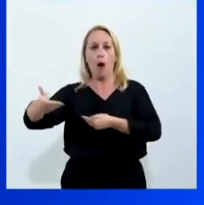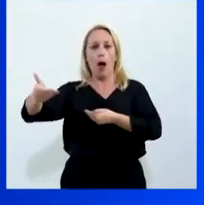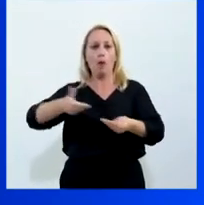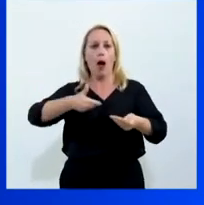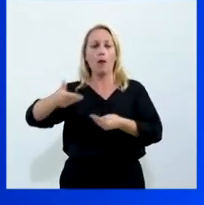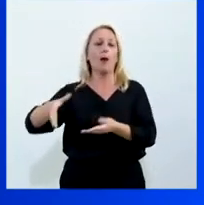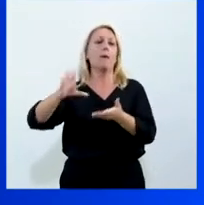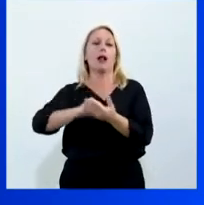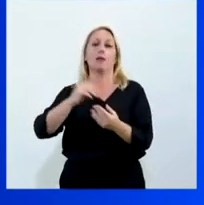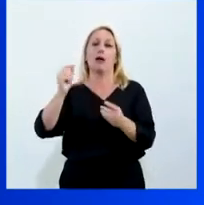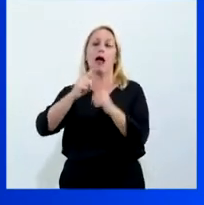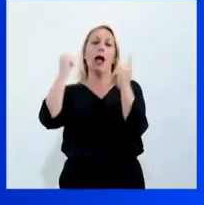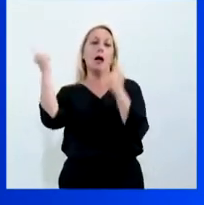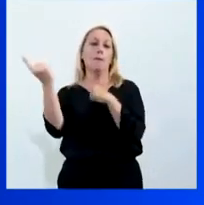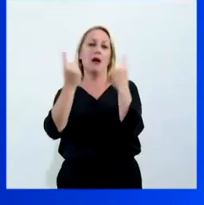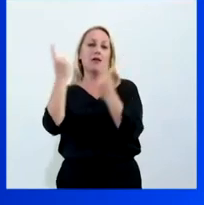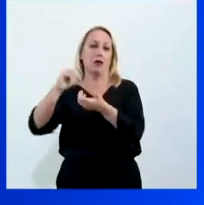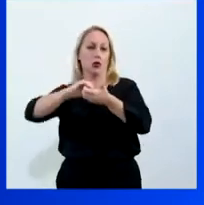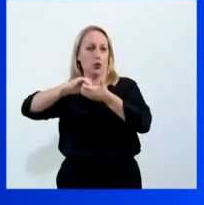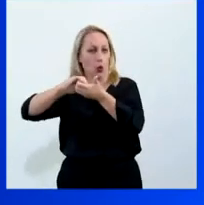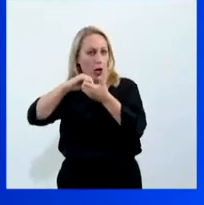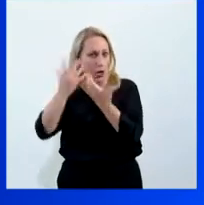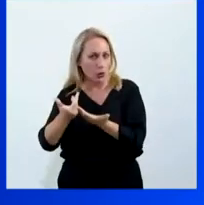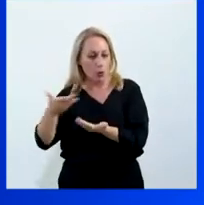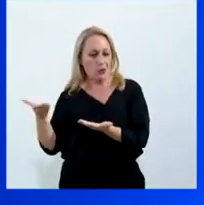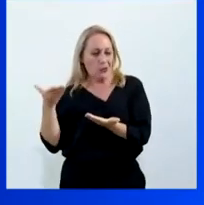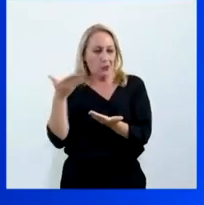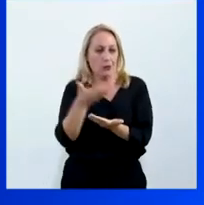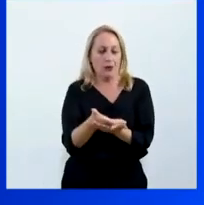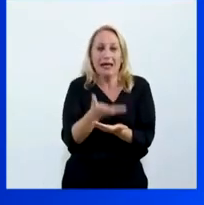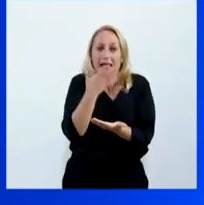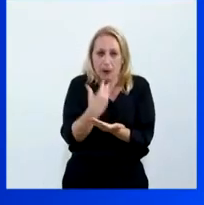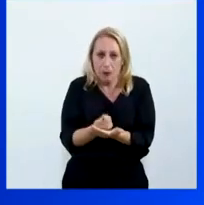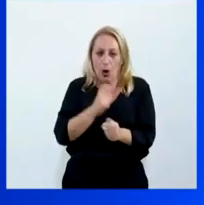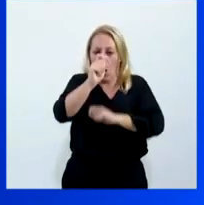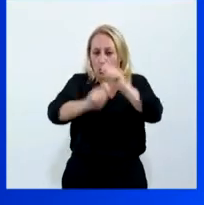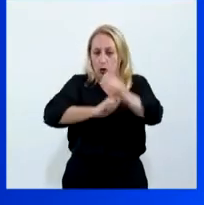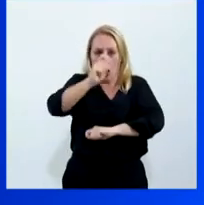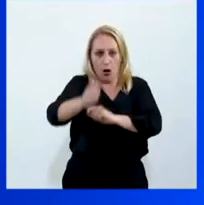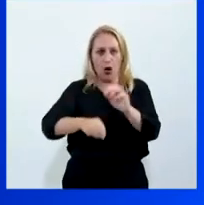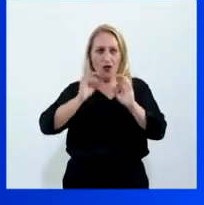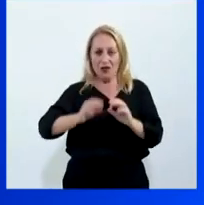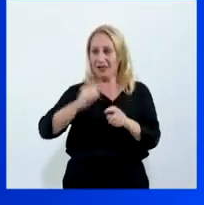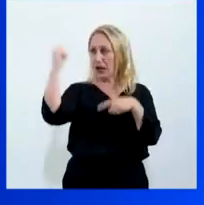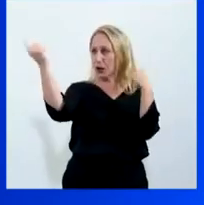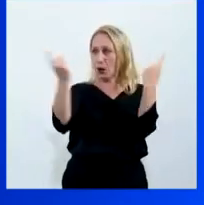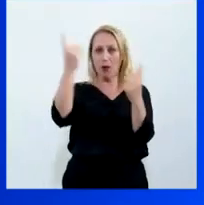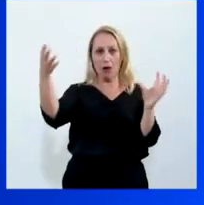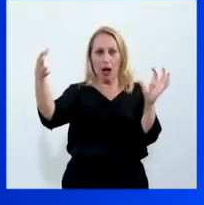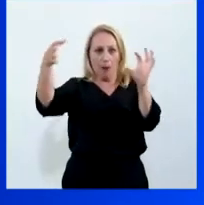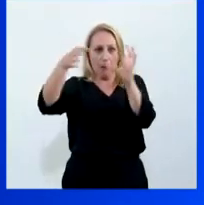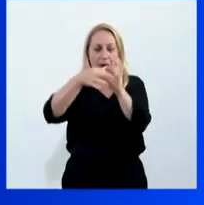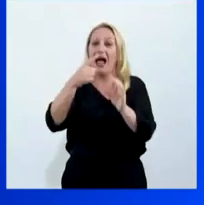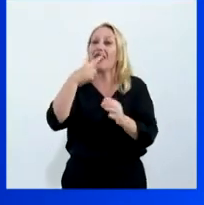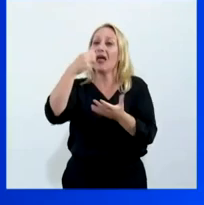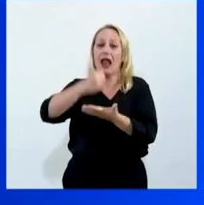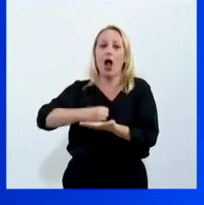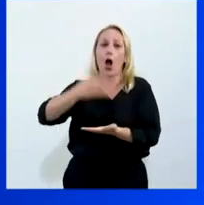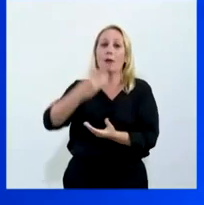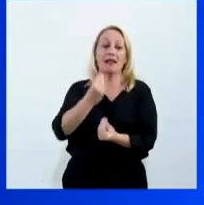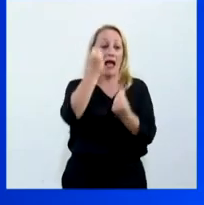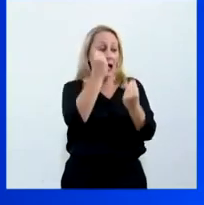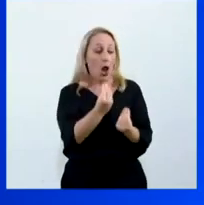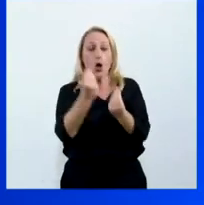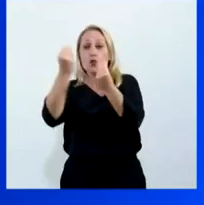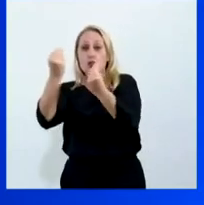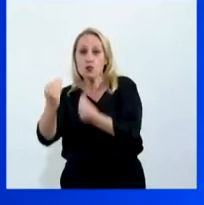περιβαλλοντικές οργανώσεις. Γιατί ένα μεγάλο έργο έχει και περιβαλλοντικές επιπτώσεις. Δεν το κρίνω αξιολογικά. Δεν λέω ότι είναι καλό ή